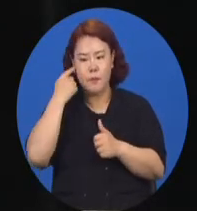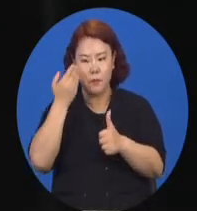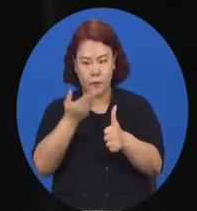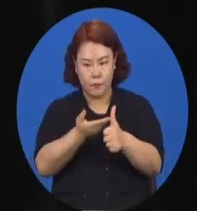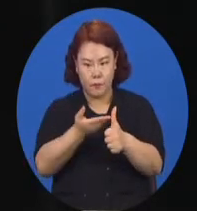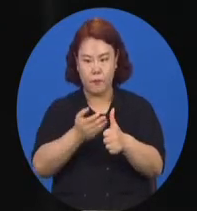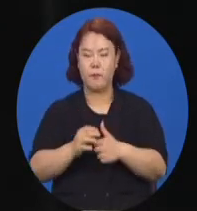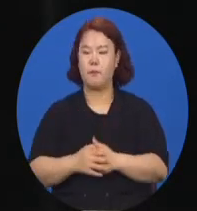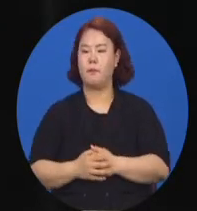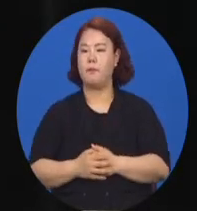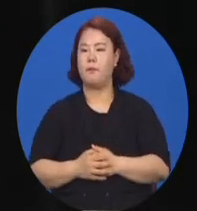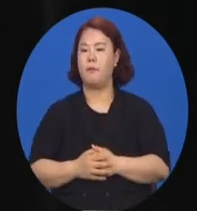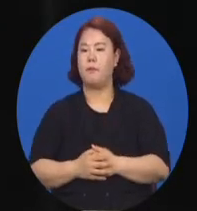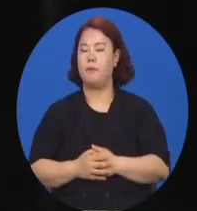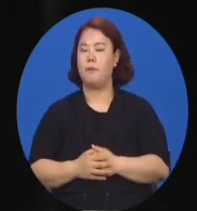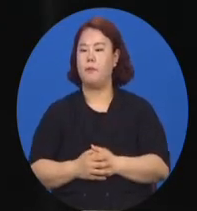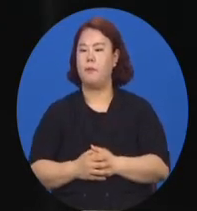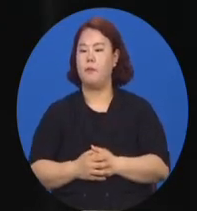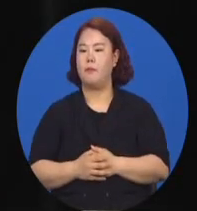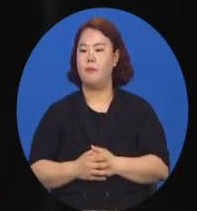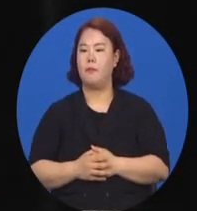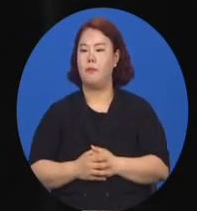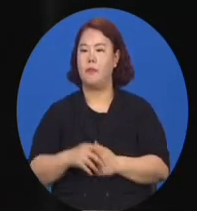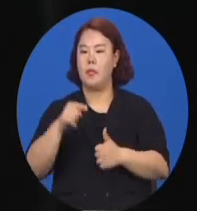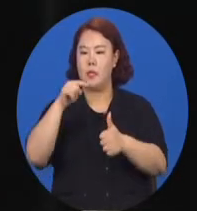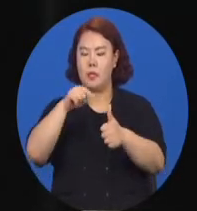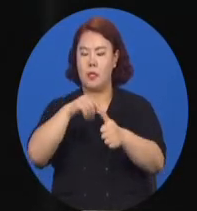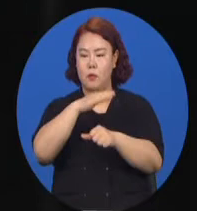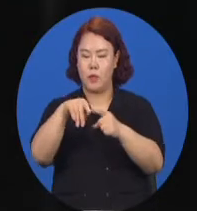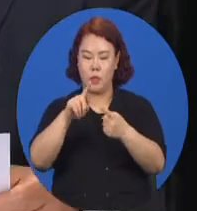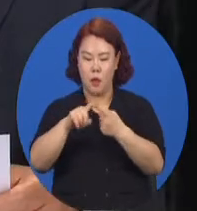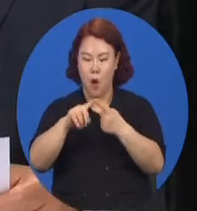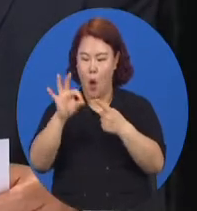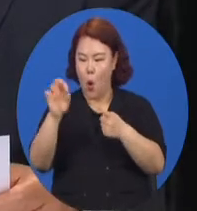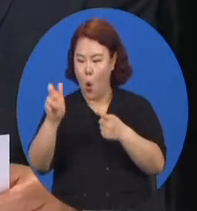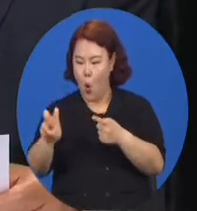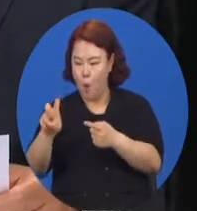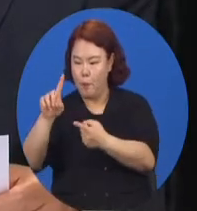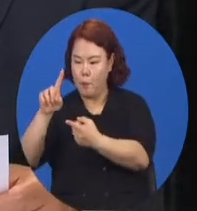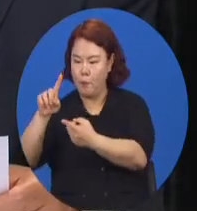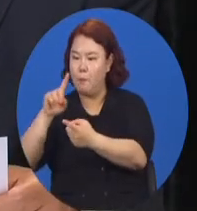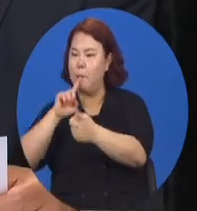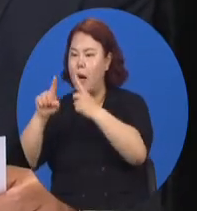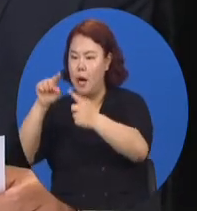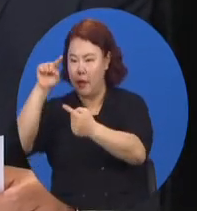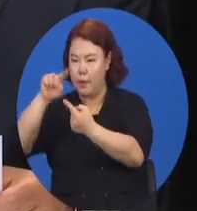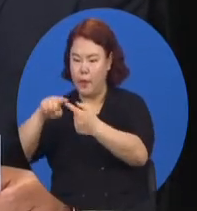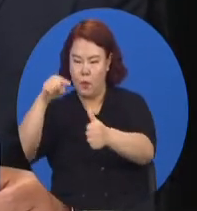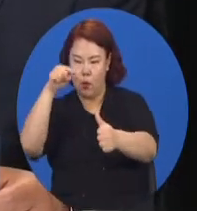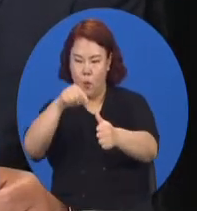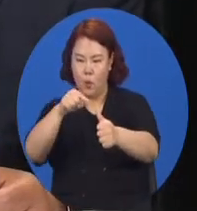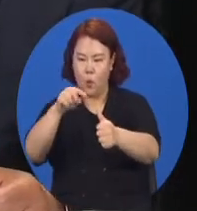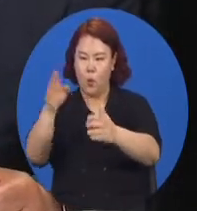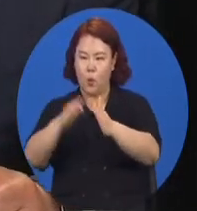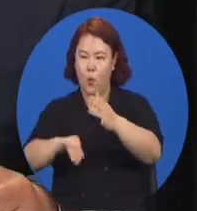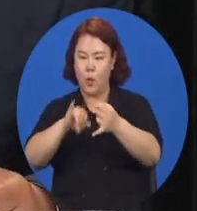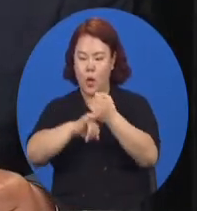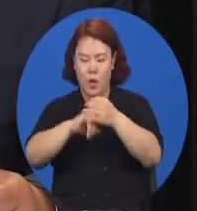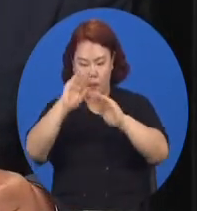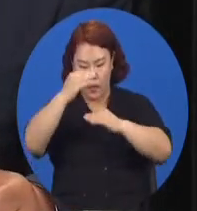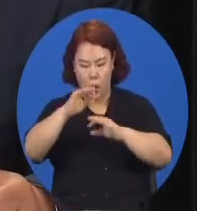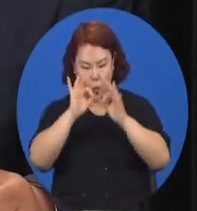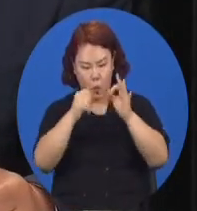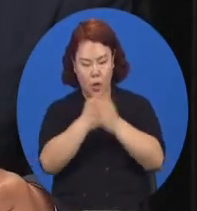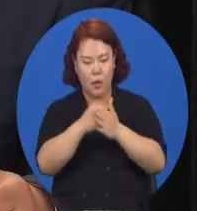후보님께 드리겠습니다. 이 역시 엄재창 후보님이 지적하신 내용인데 이 공약 내용을 살펴보니 단양의